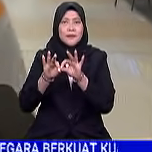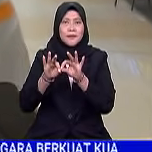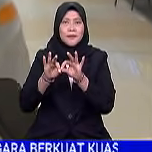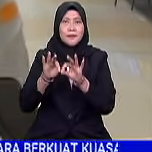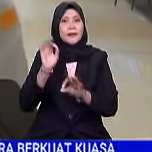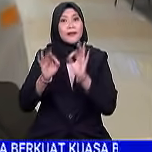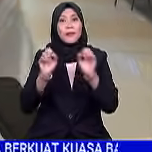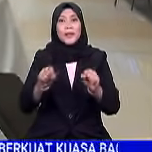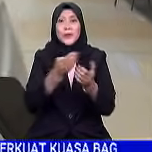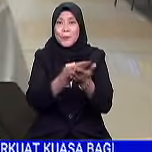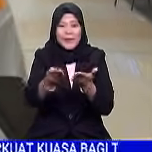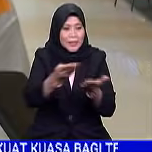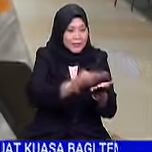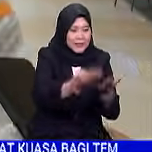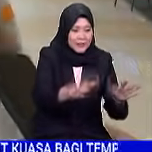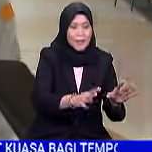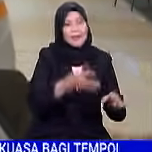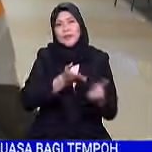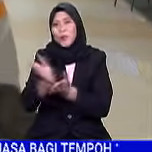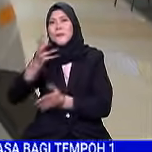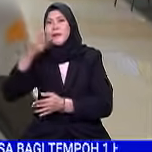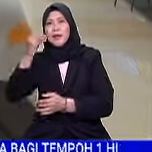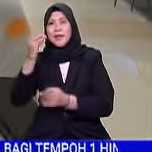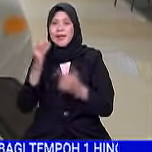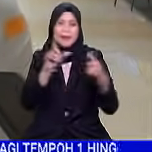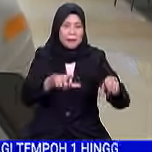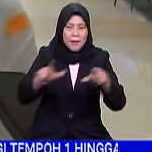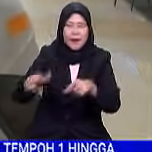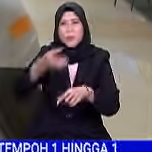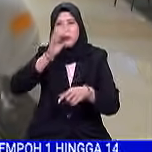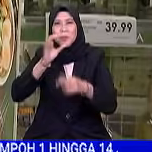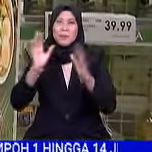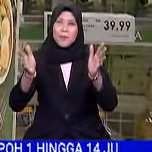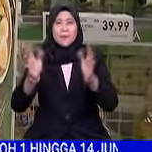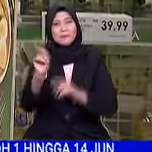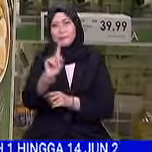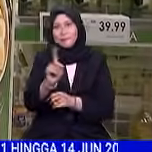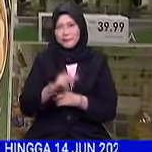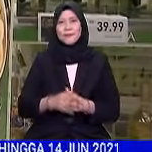tu kalau boleh beli tu terus balik. Tak perlu nak pergi mana-mana ke nak lepak ke mana-mana macam tu lah.